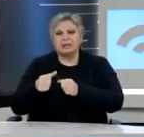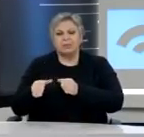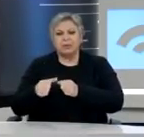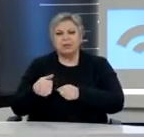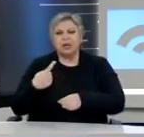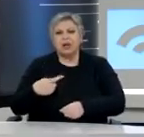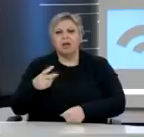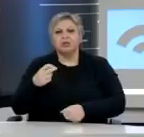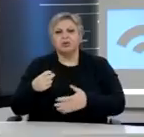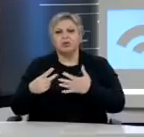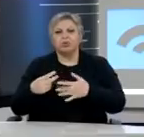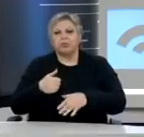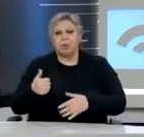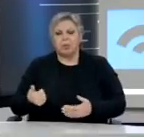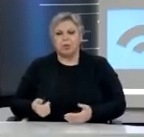Πήρα όμως το ρίσκο,